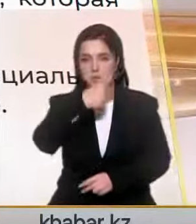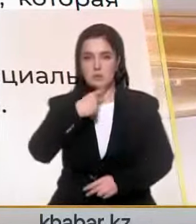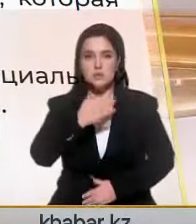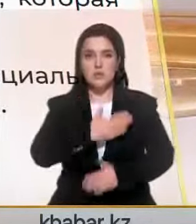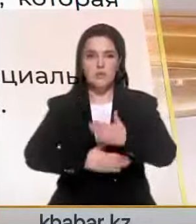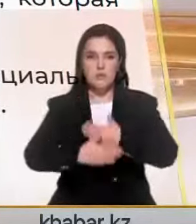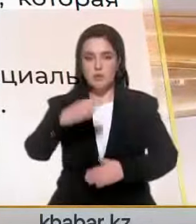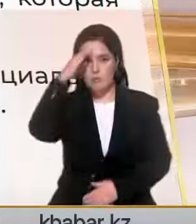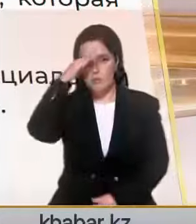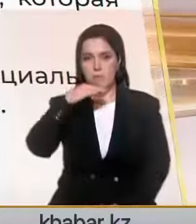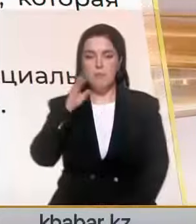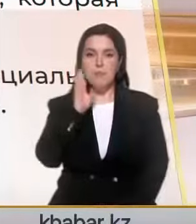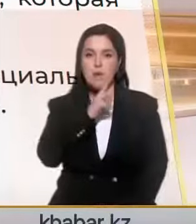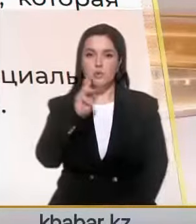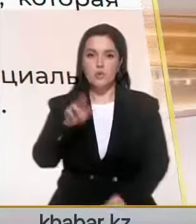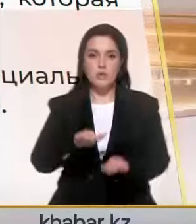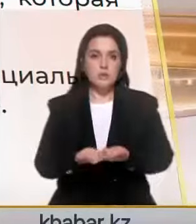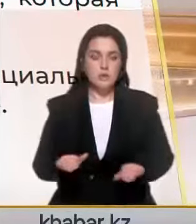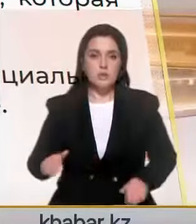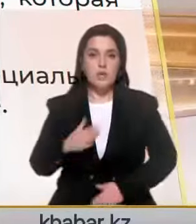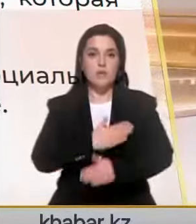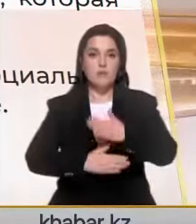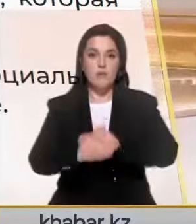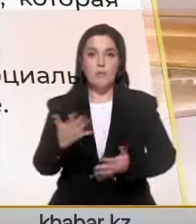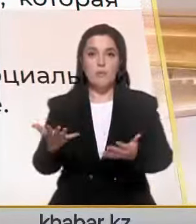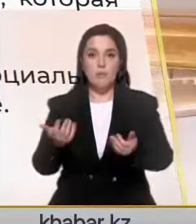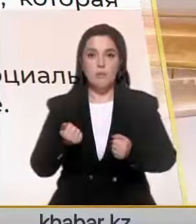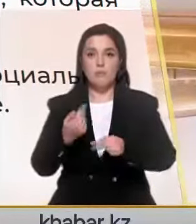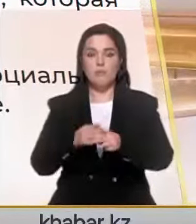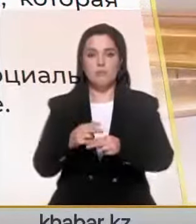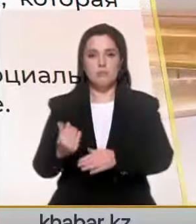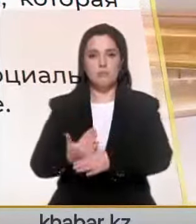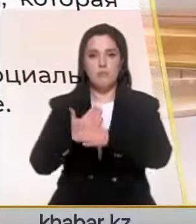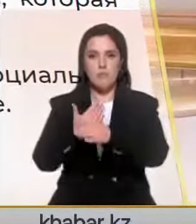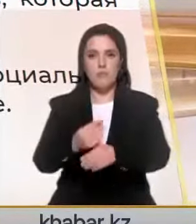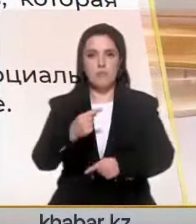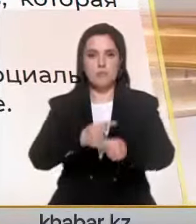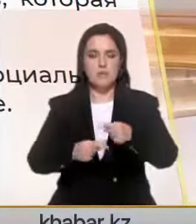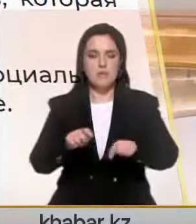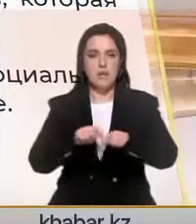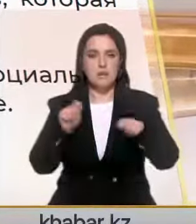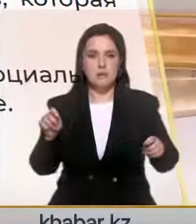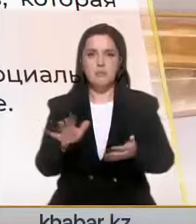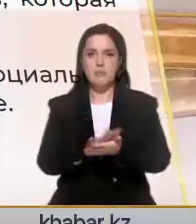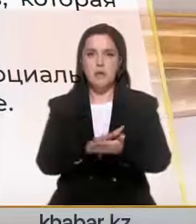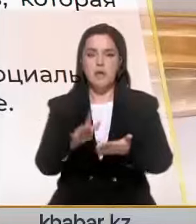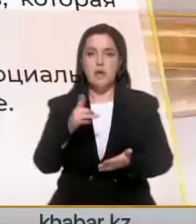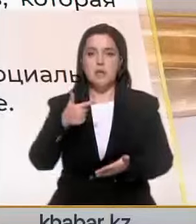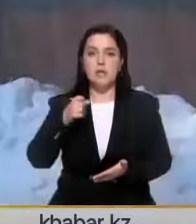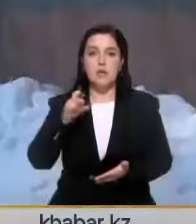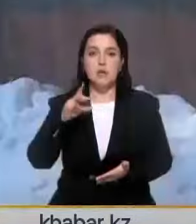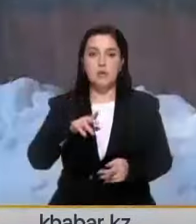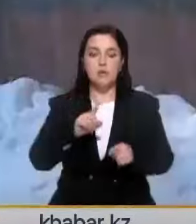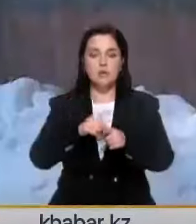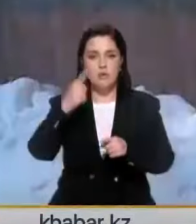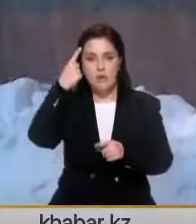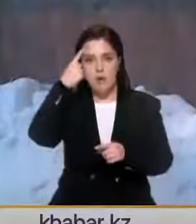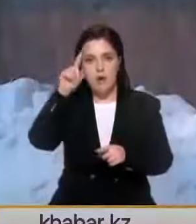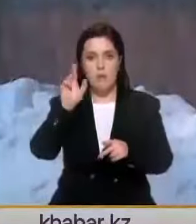инвалидностью и родители детей с особыми потребностями получили Гранты нали бизнес идей также разработан навигатор